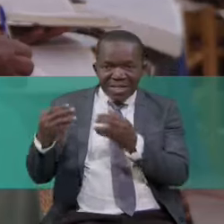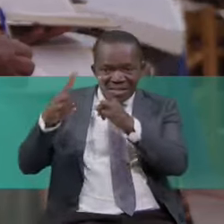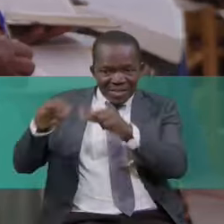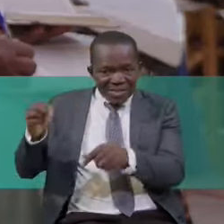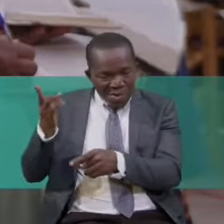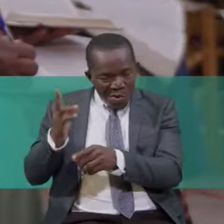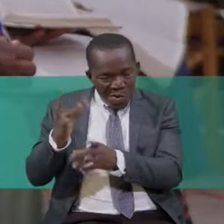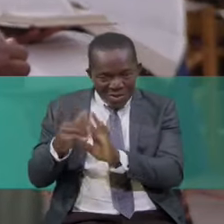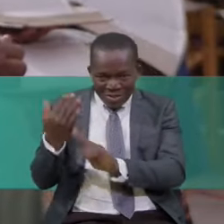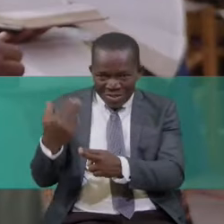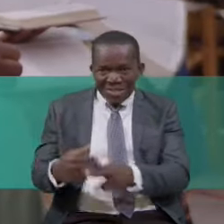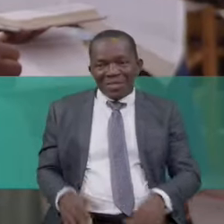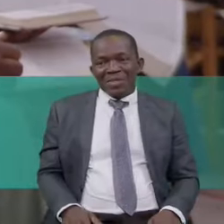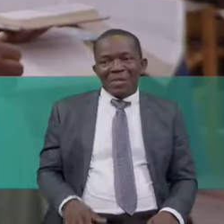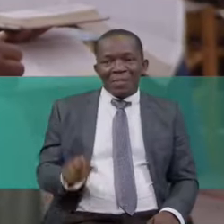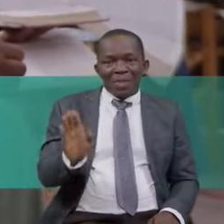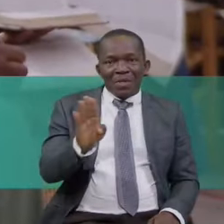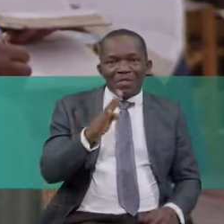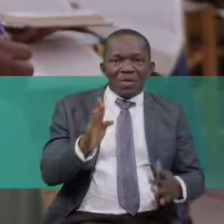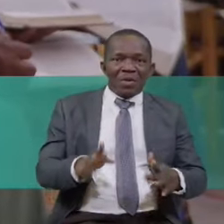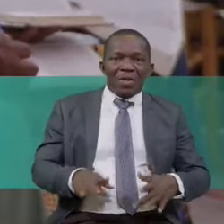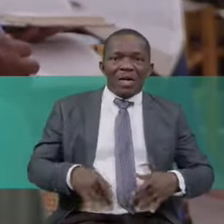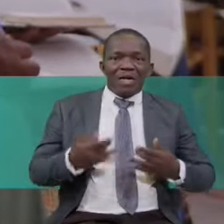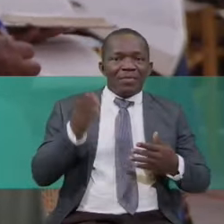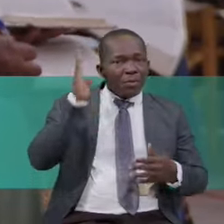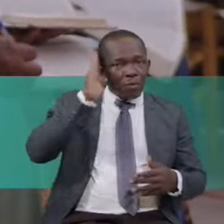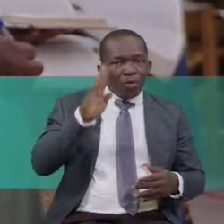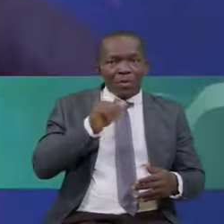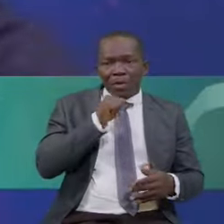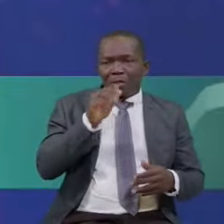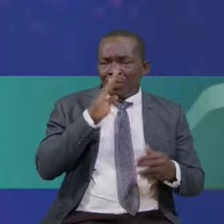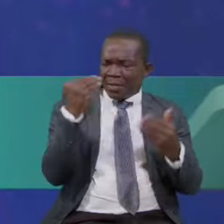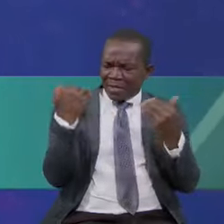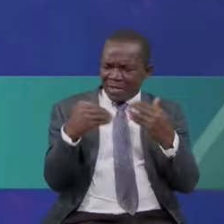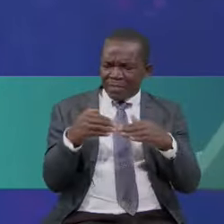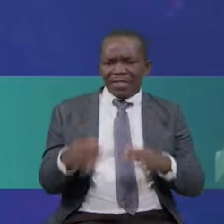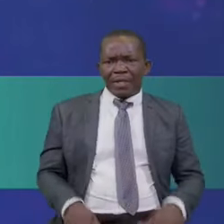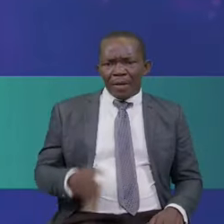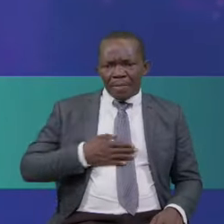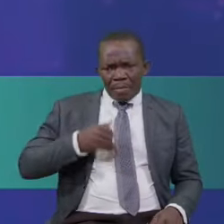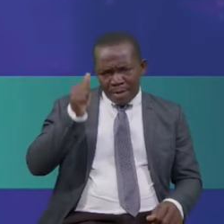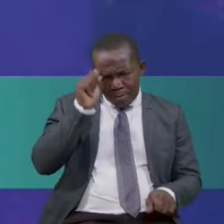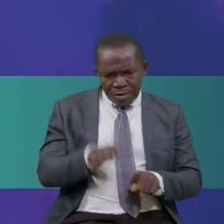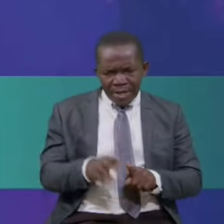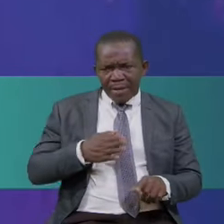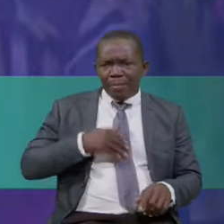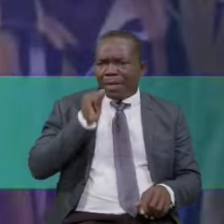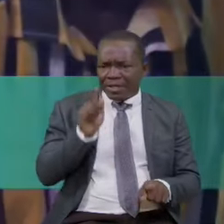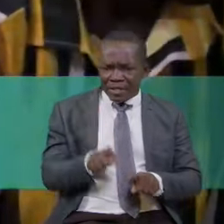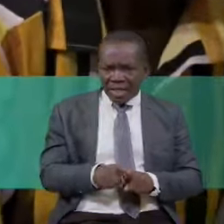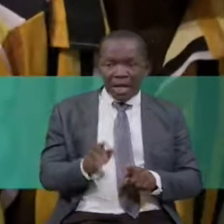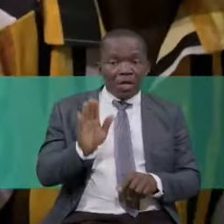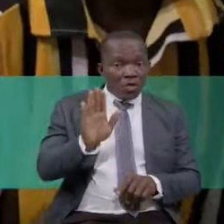t'accompagner ta vie ne sera pas limité mon frère ma sœur ton ministère ne sera